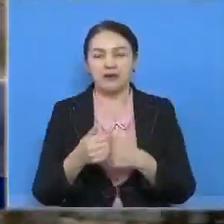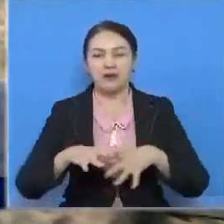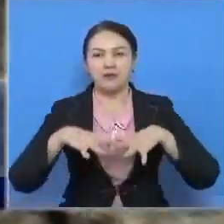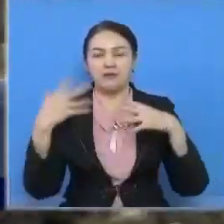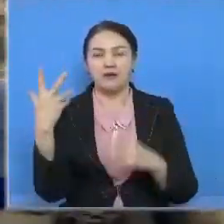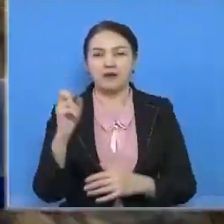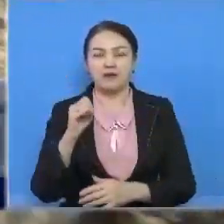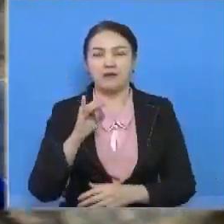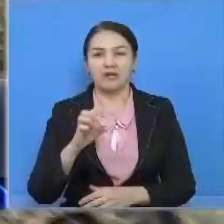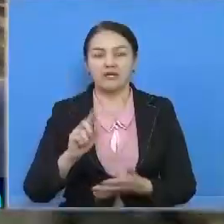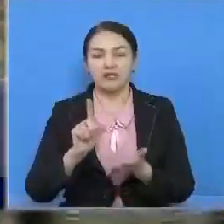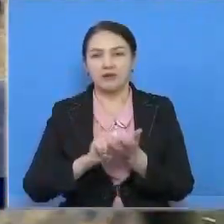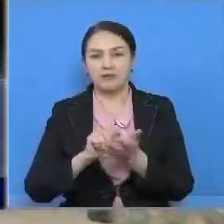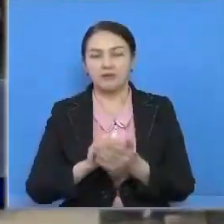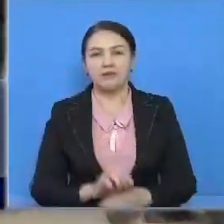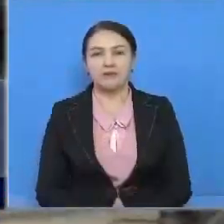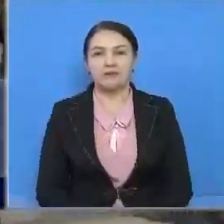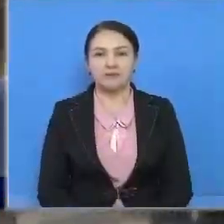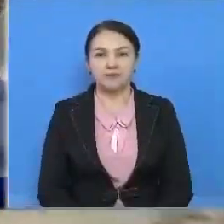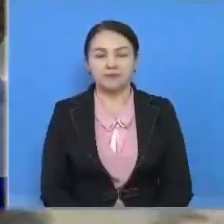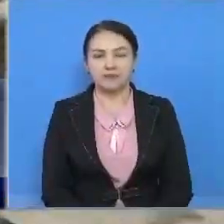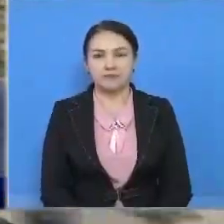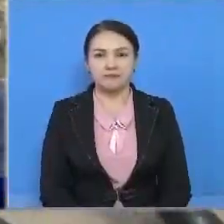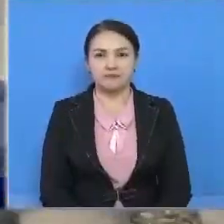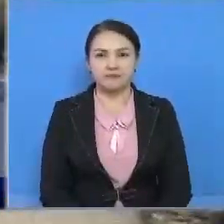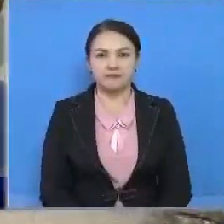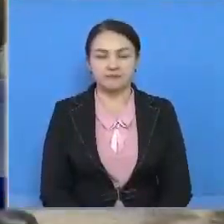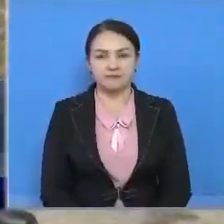более 300 ветеранов. Шасан Жалбаков, Самат Каликенов, телеканал Актобе.